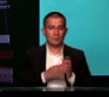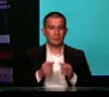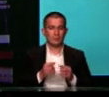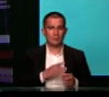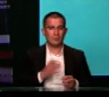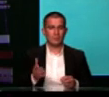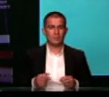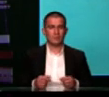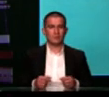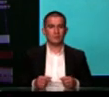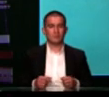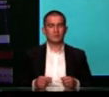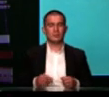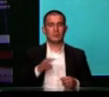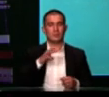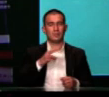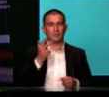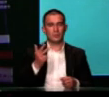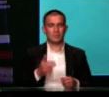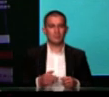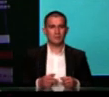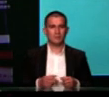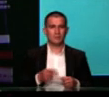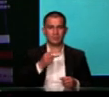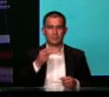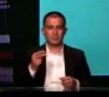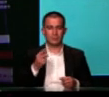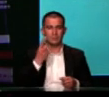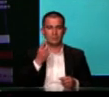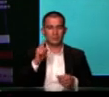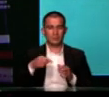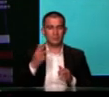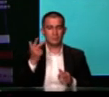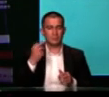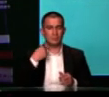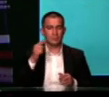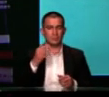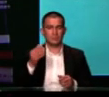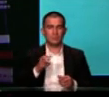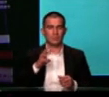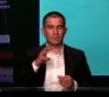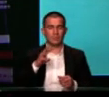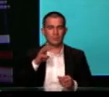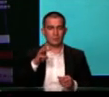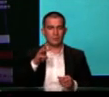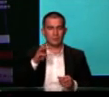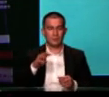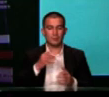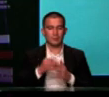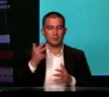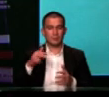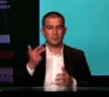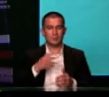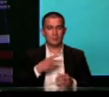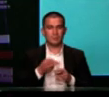bo'ldi. M3 barobar 1 ning 3-chi darajasi mod 33. Ya'ni 1